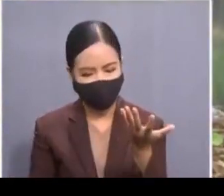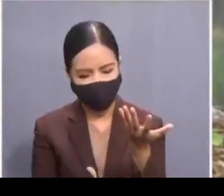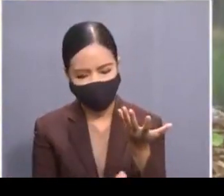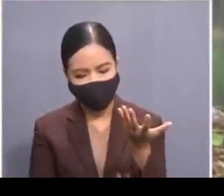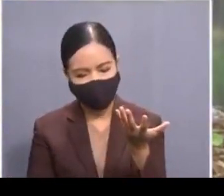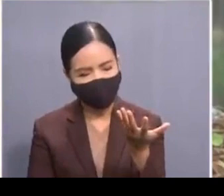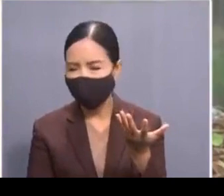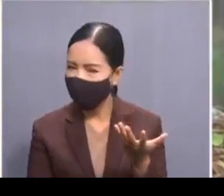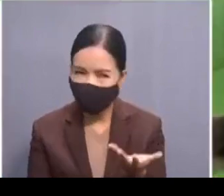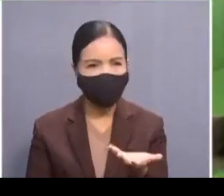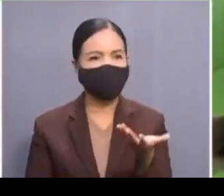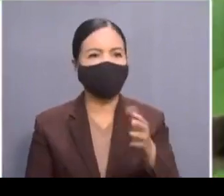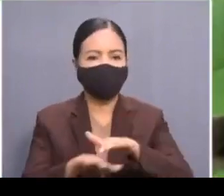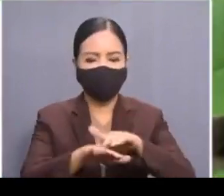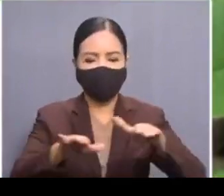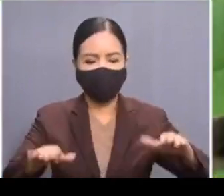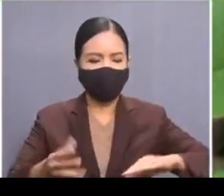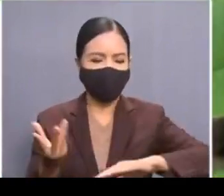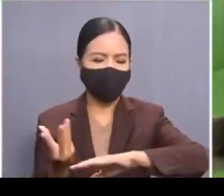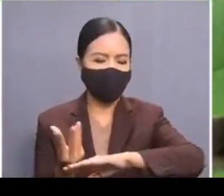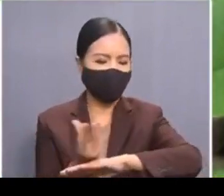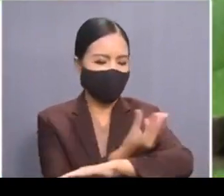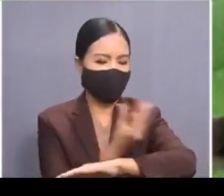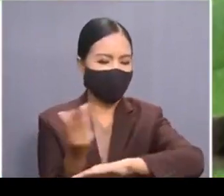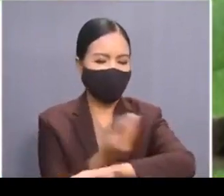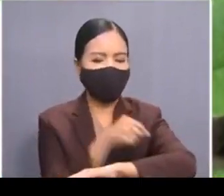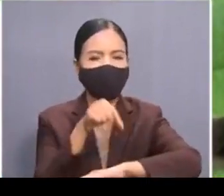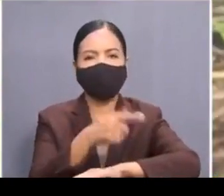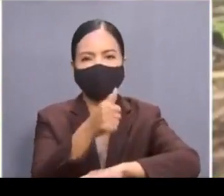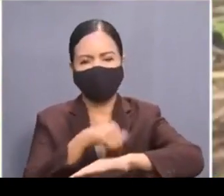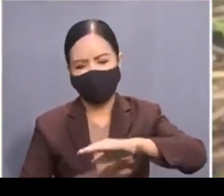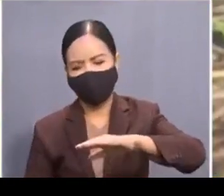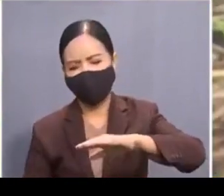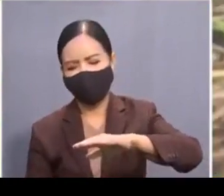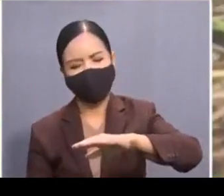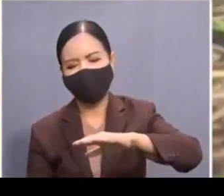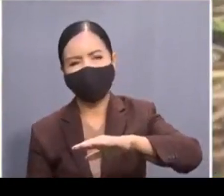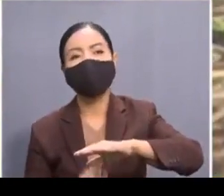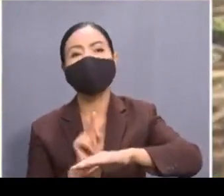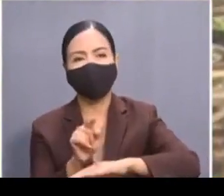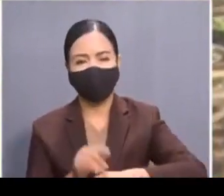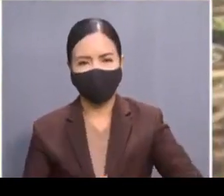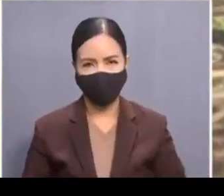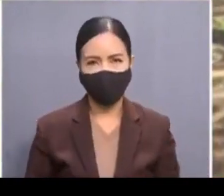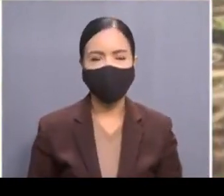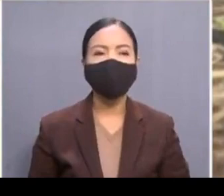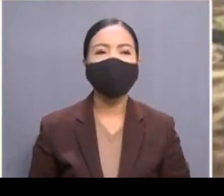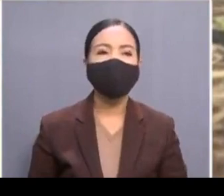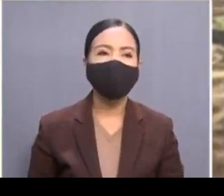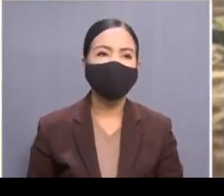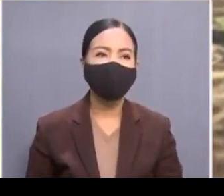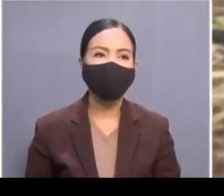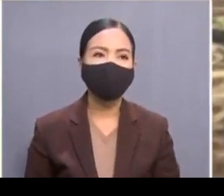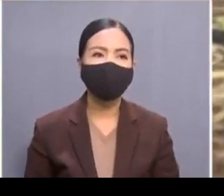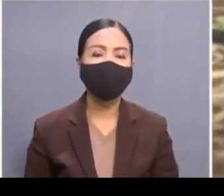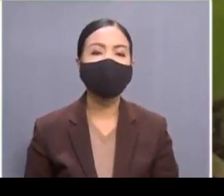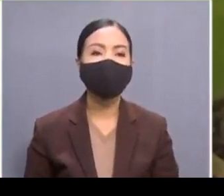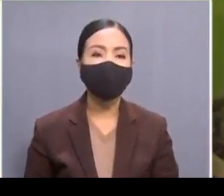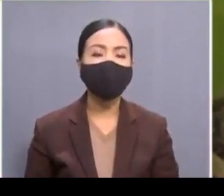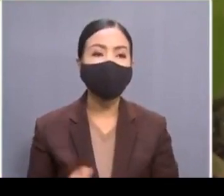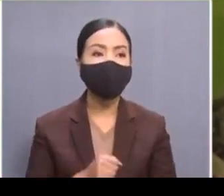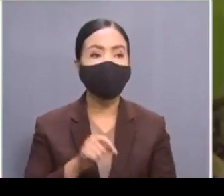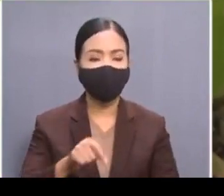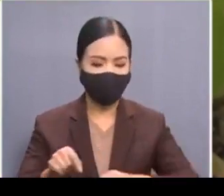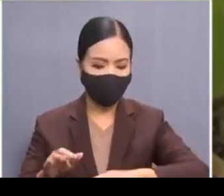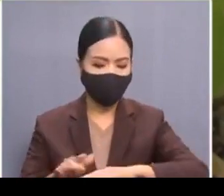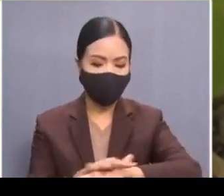หนึ่งที่ทำให้เราต้องขึ้นมาบนนี้ครับผม กลายเป็นนวัตกรรมในการปลูกผักของกลุ่มเราไปเลย ครับผม ตัววัสดุที่เราใส่ลงไป